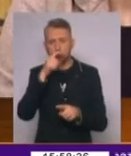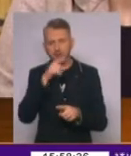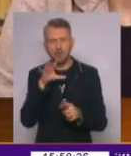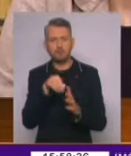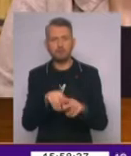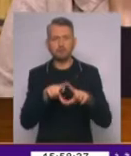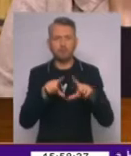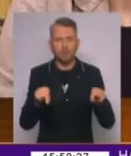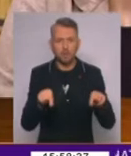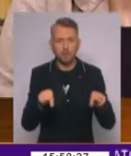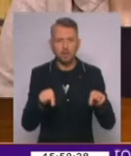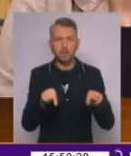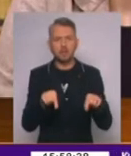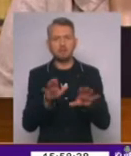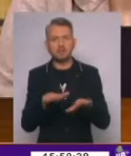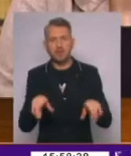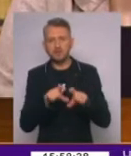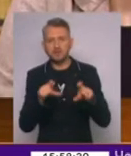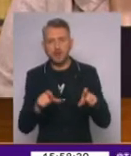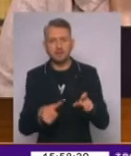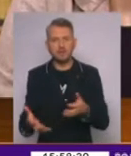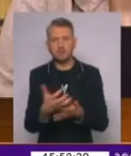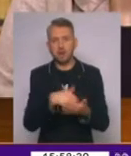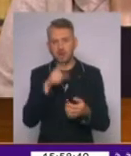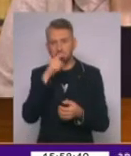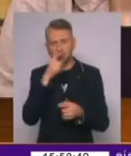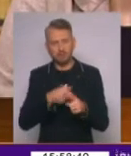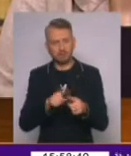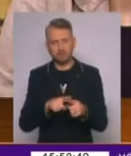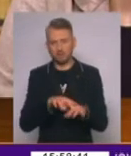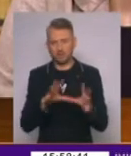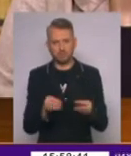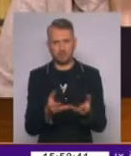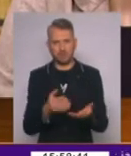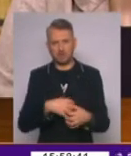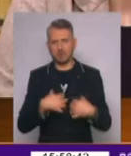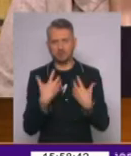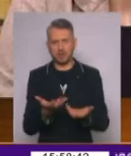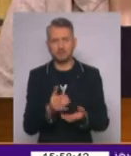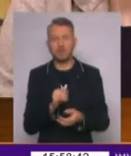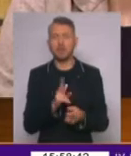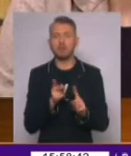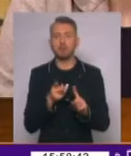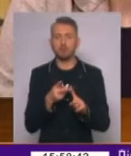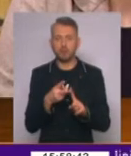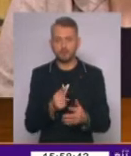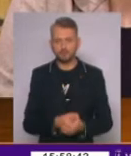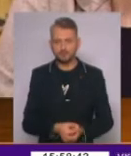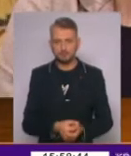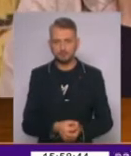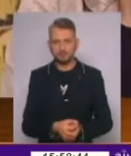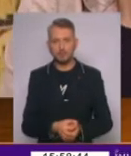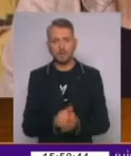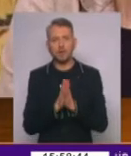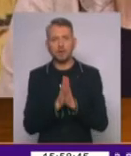школі. В дитячих закладах збирати сміття – це взагалі страшне. І по-друге,